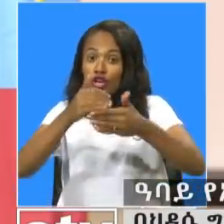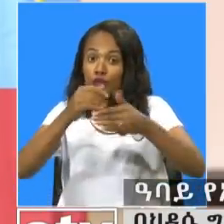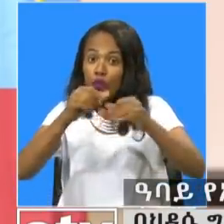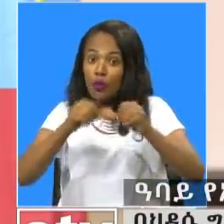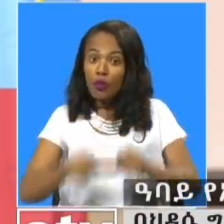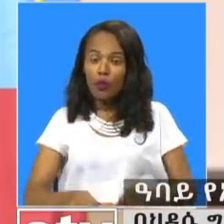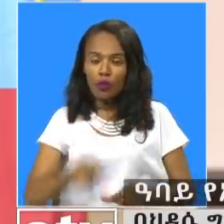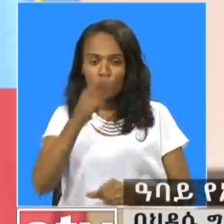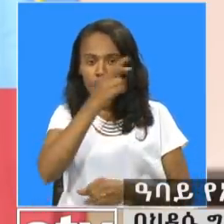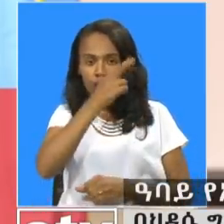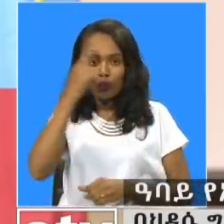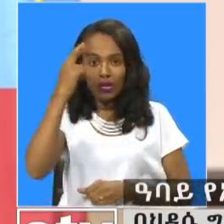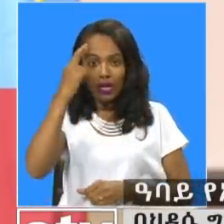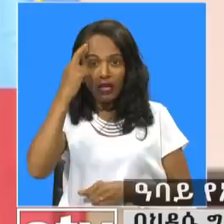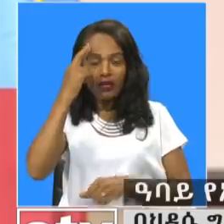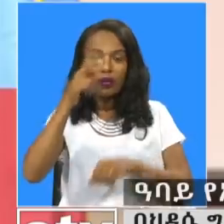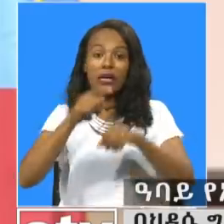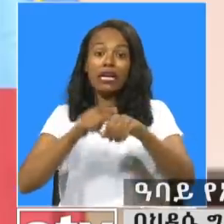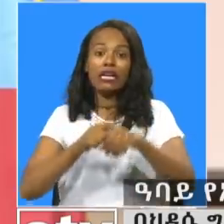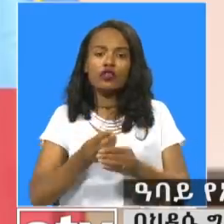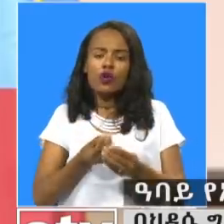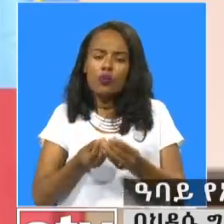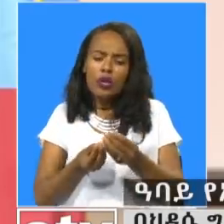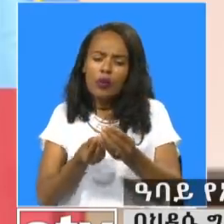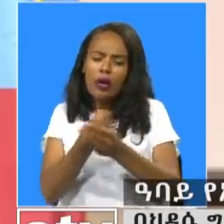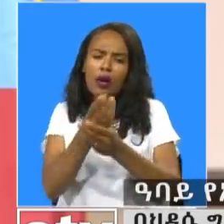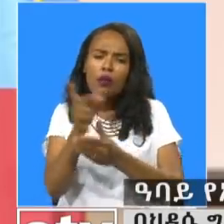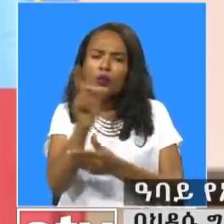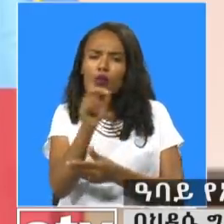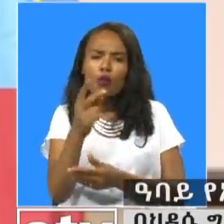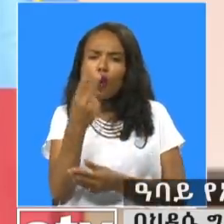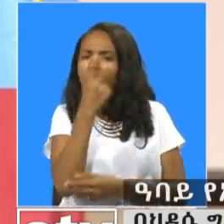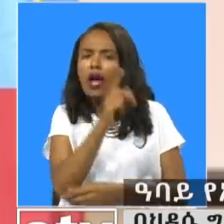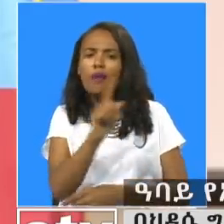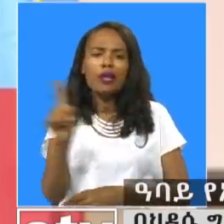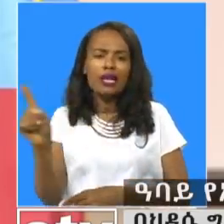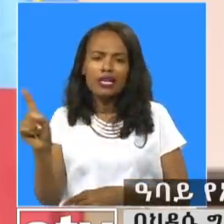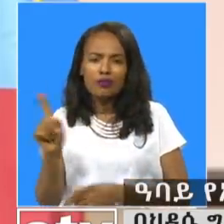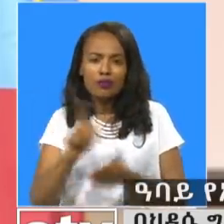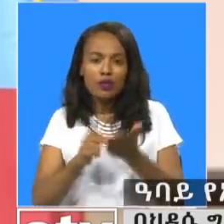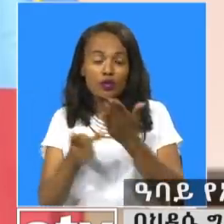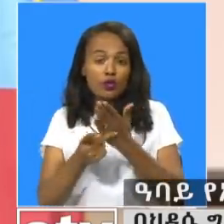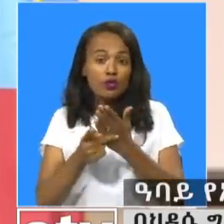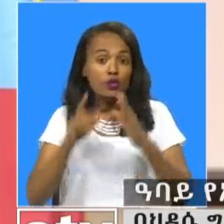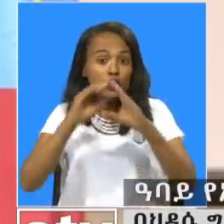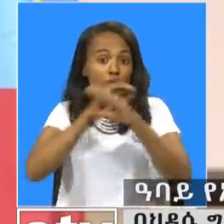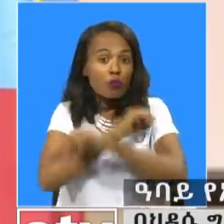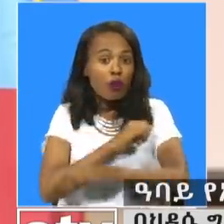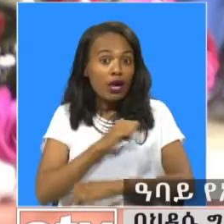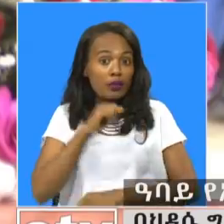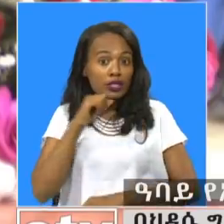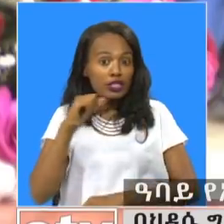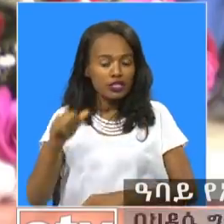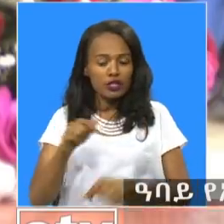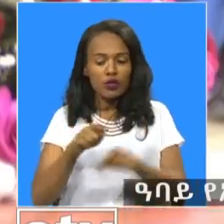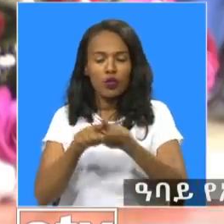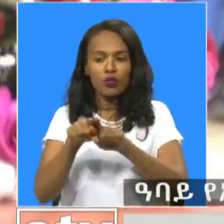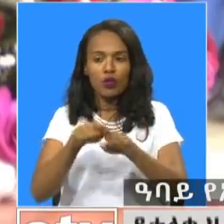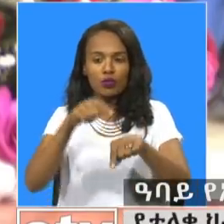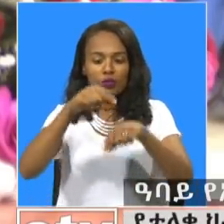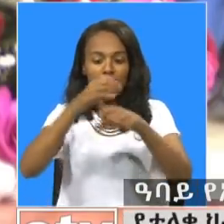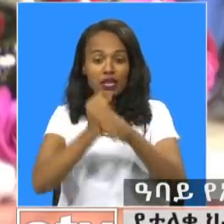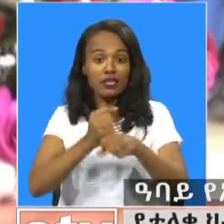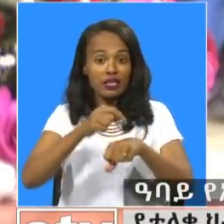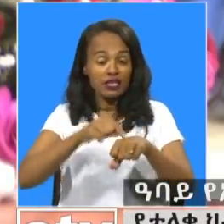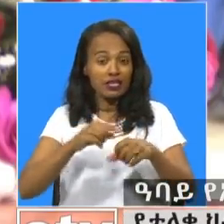በመቆየቱ ምክንያት በየጊዜው ምን መግበውን ዩሮ አይመለከትም። ፕሮጀክቶች ባለመጨረስ፣ ኮንትራክቶች በተያዘላቸው